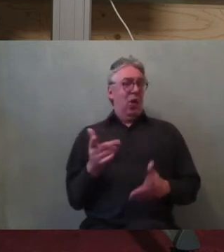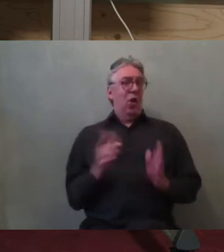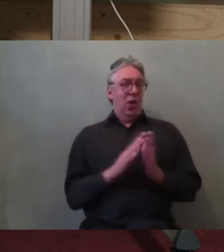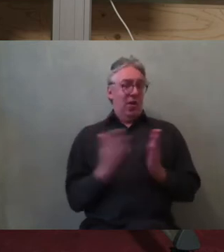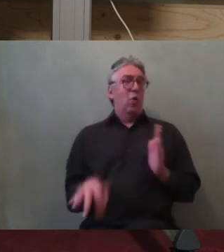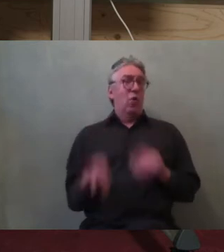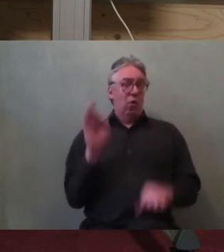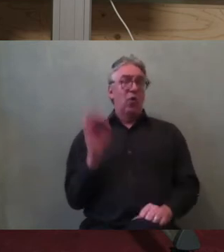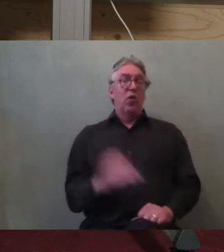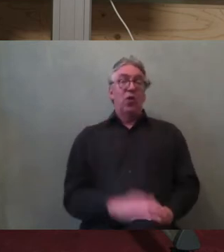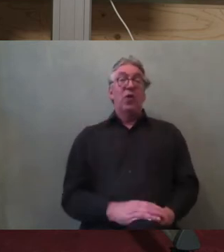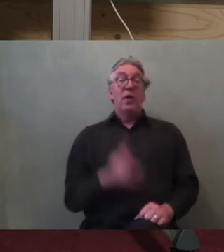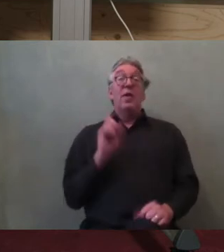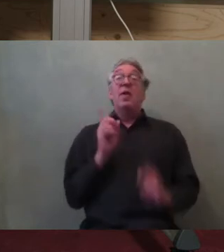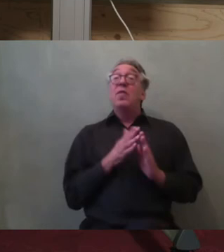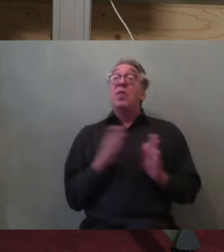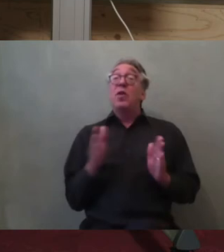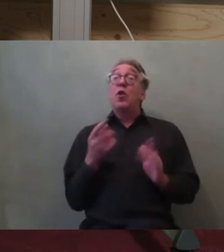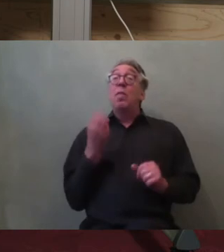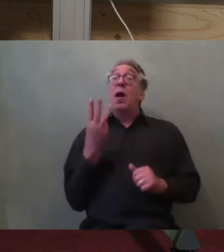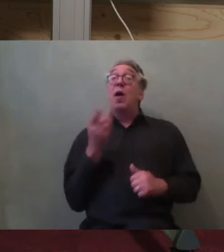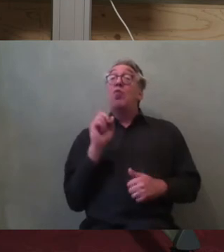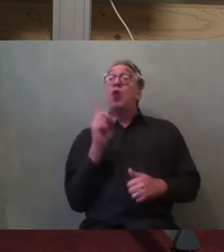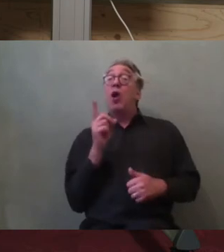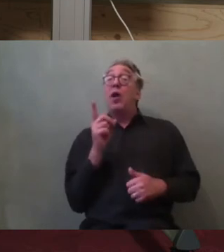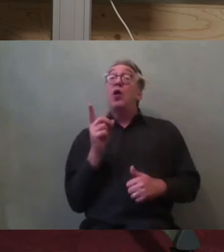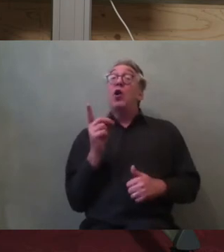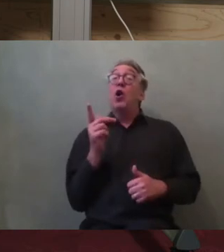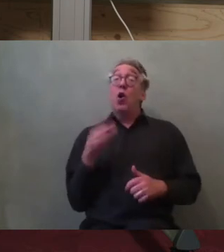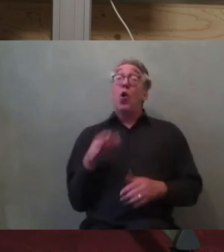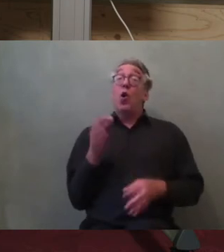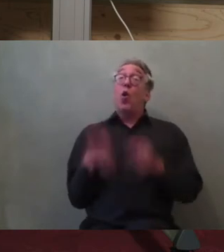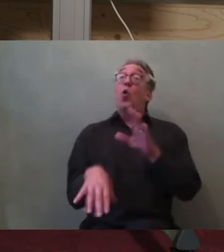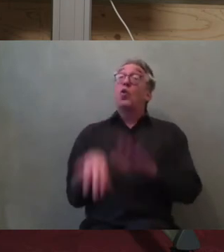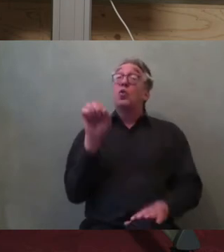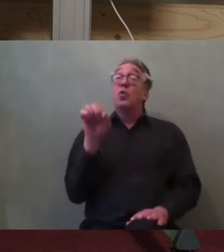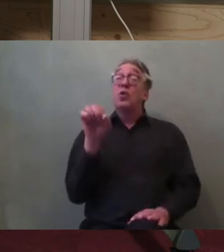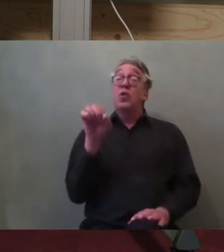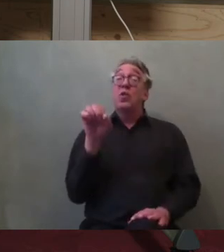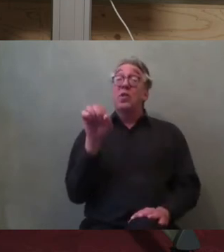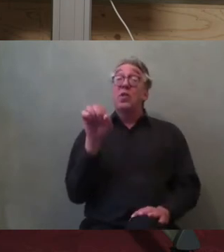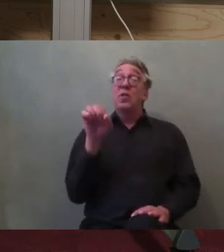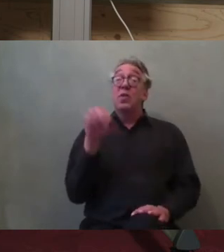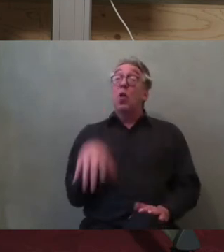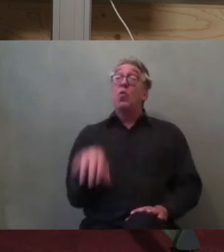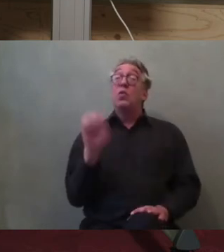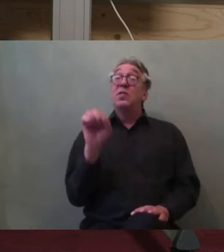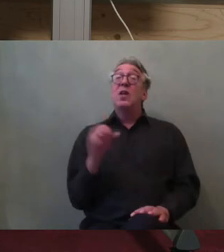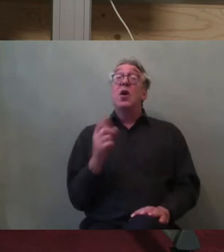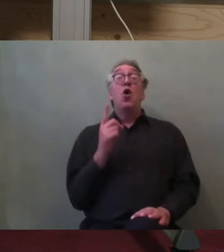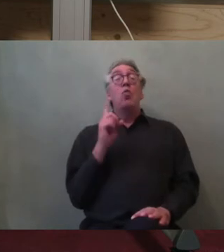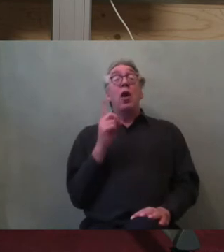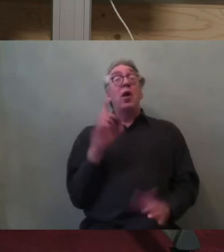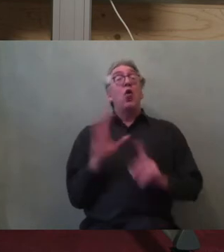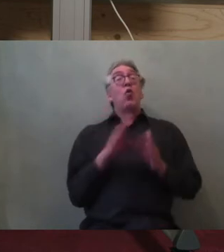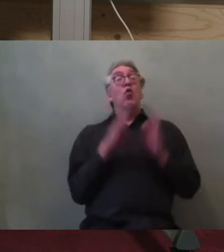zijn een aantal belangrijke bevindingen op basis van de beschikbare kennis. Is dat het vooral belangrijk is om als culturele instelling in de praktijk